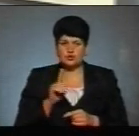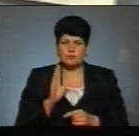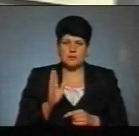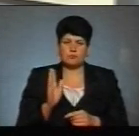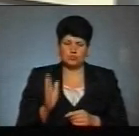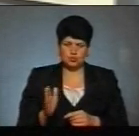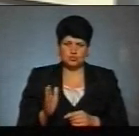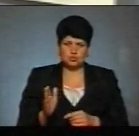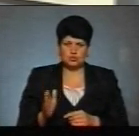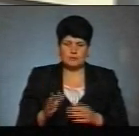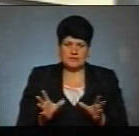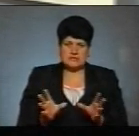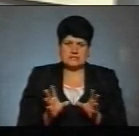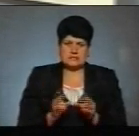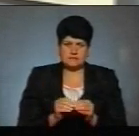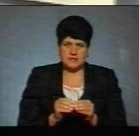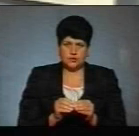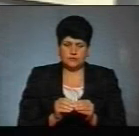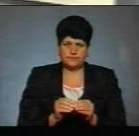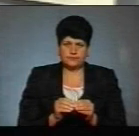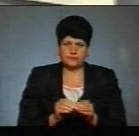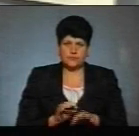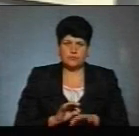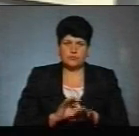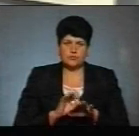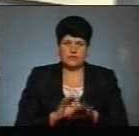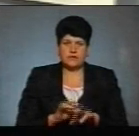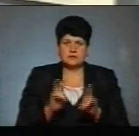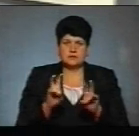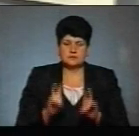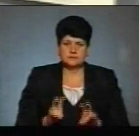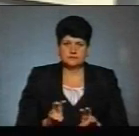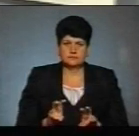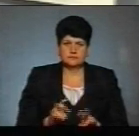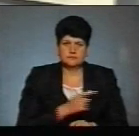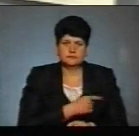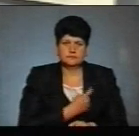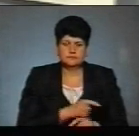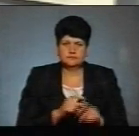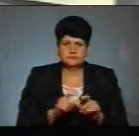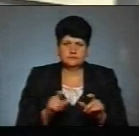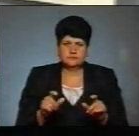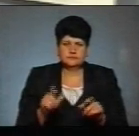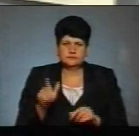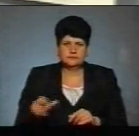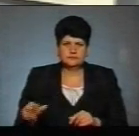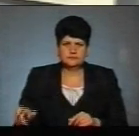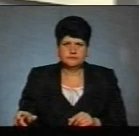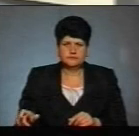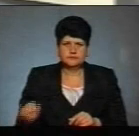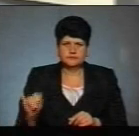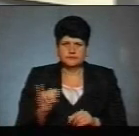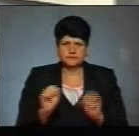ми десь спільно десь провели і засідання з лікарями, і з,